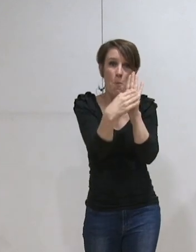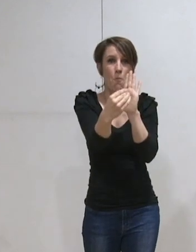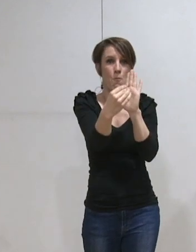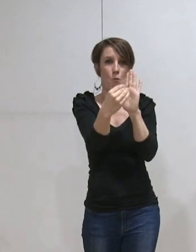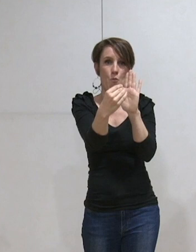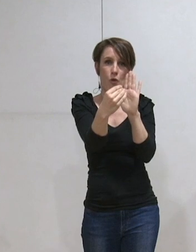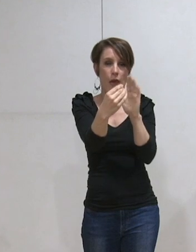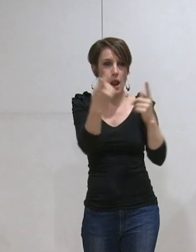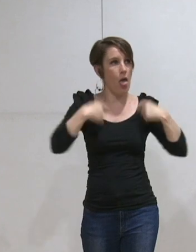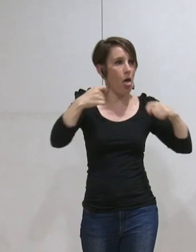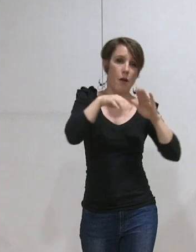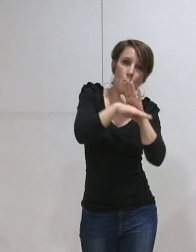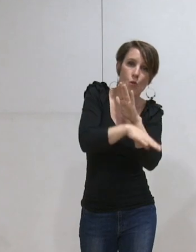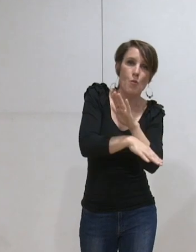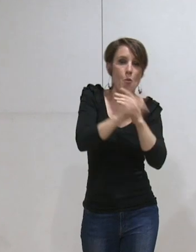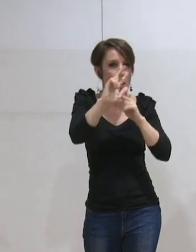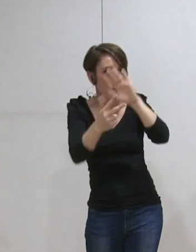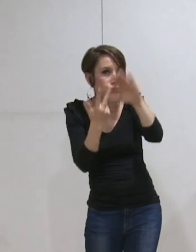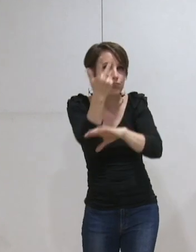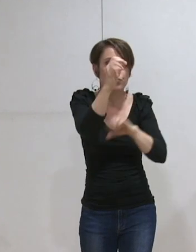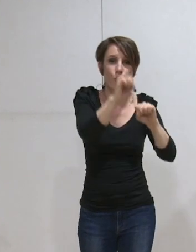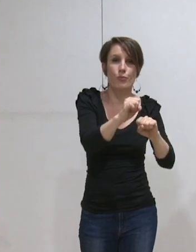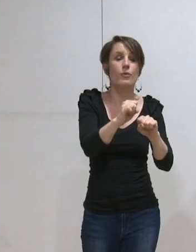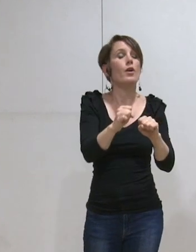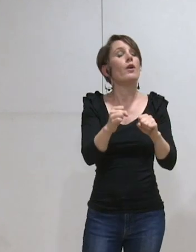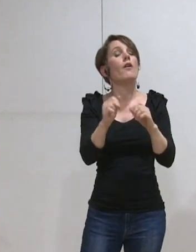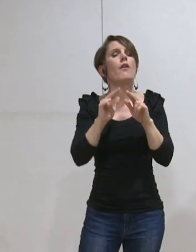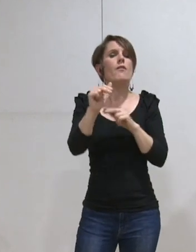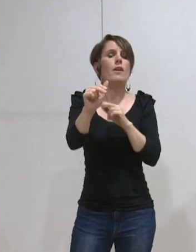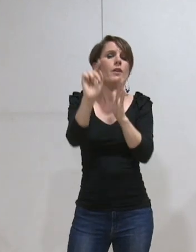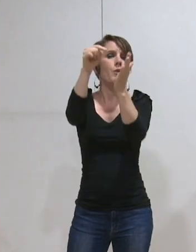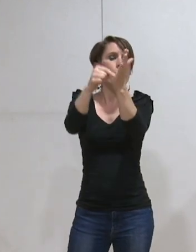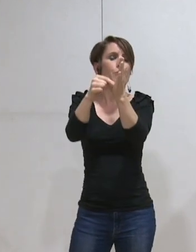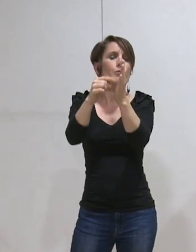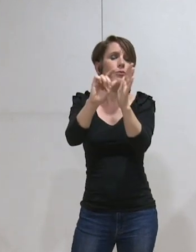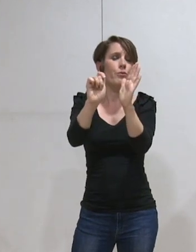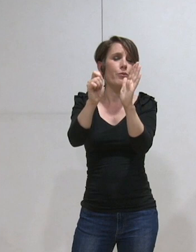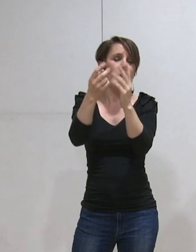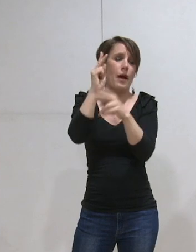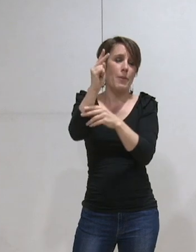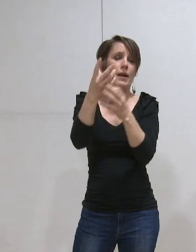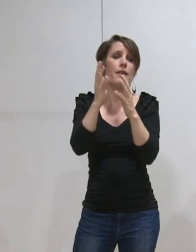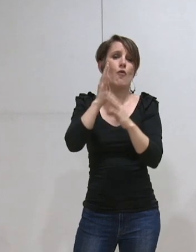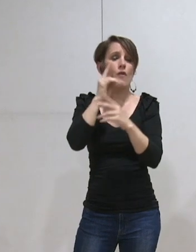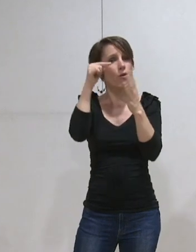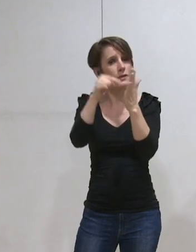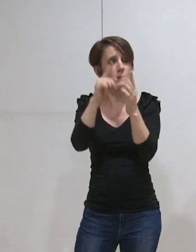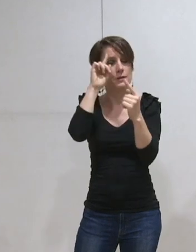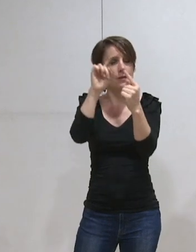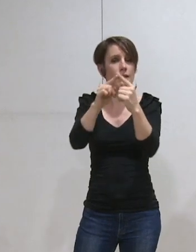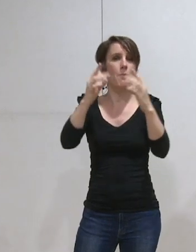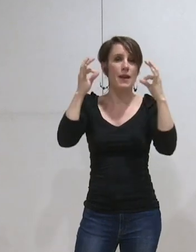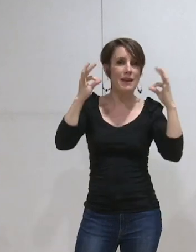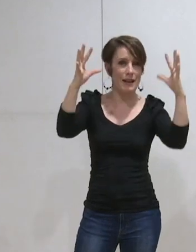2015 l'année de la COP 21 la conférence sur le climat qui se tiendra à Paris en décembre cela doit mobiliser toutes nos